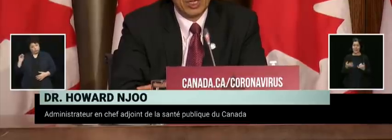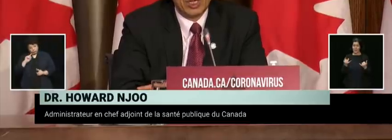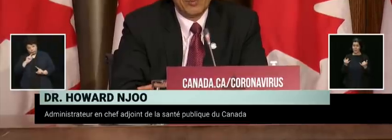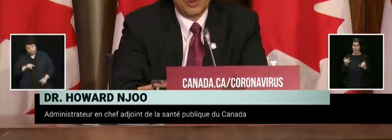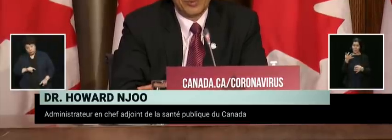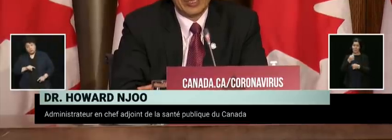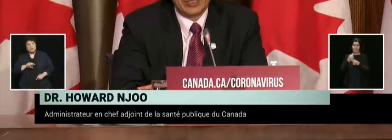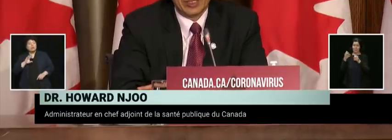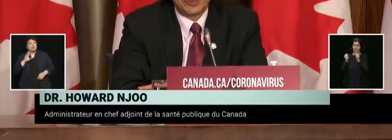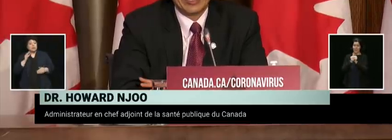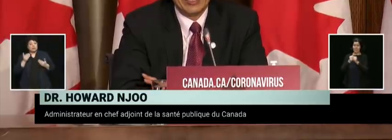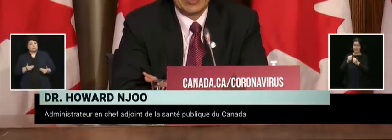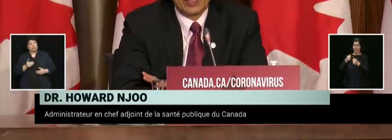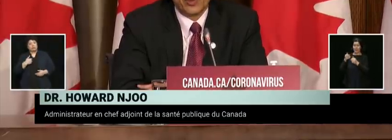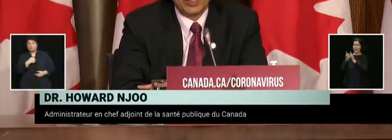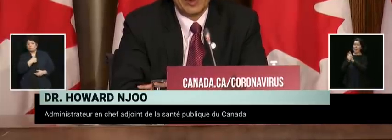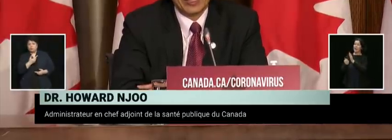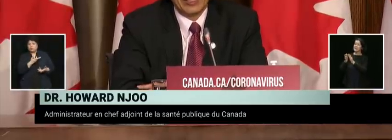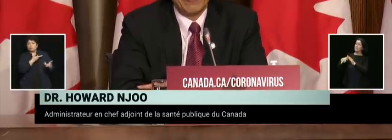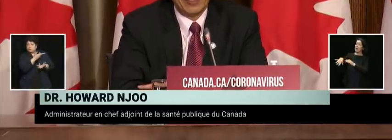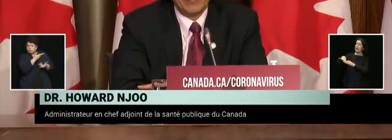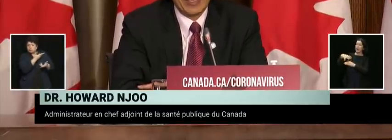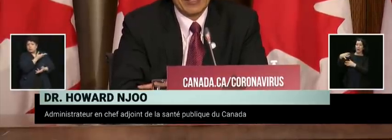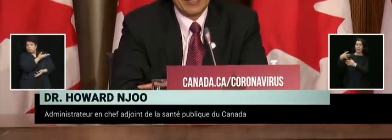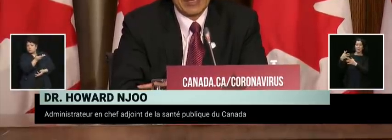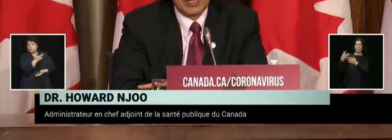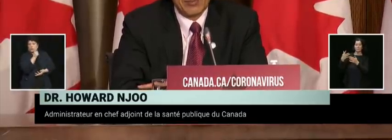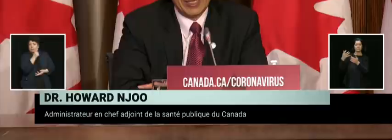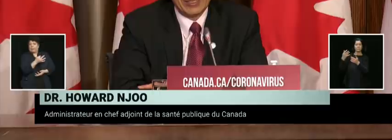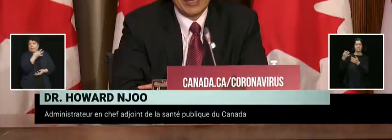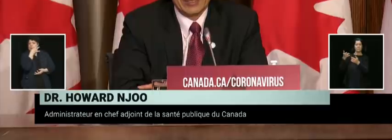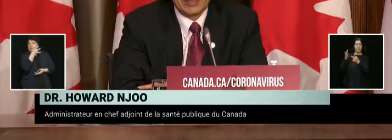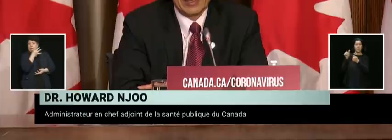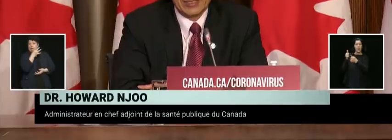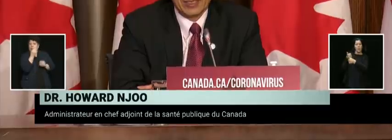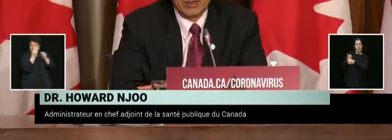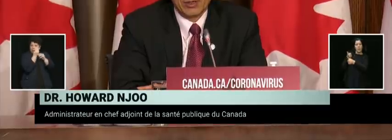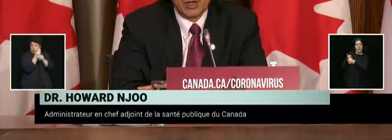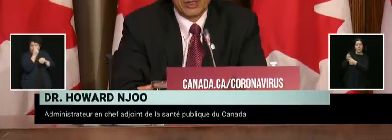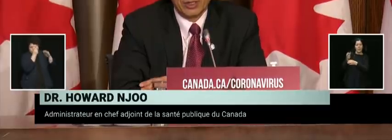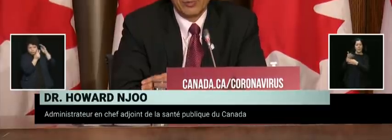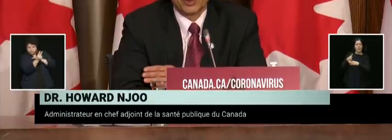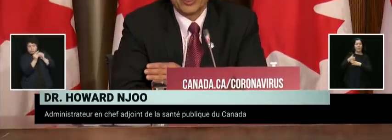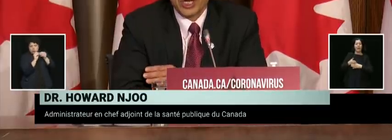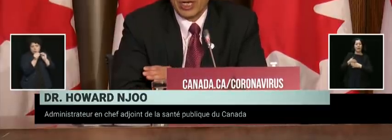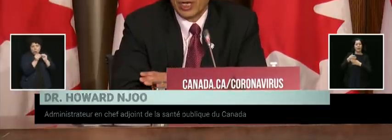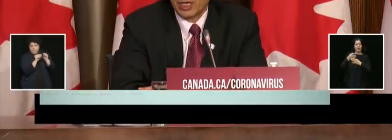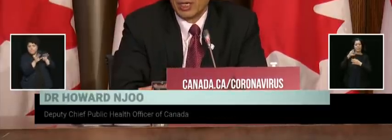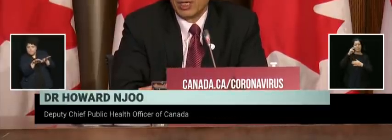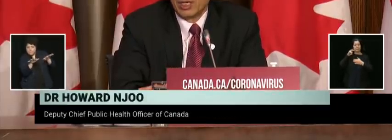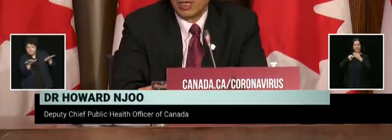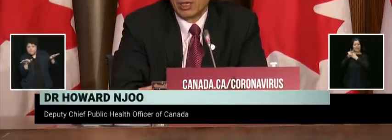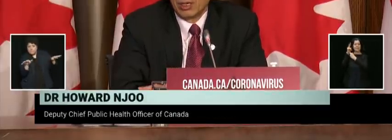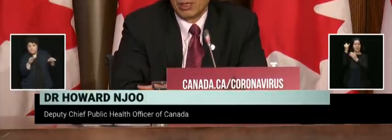pour peut-être prédire c'est quoi peut-être l'effet des vaccinations, mais à date, c'est encore un projet